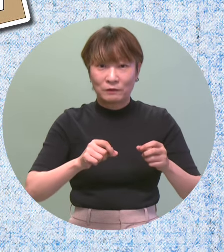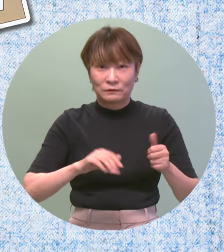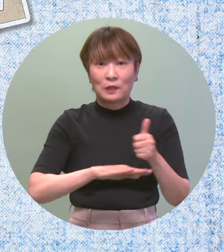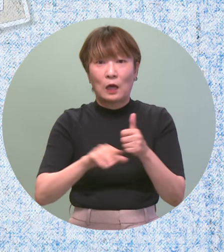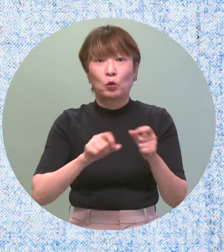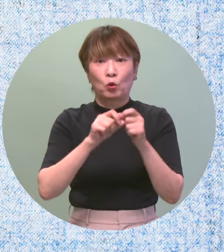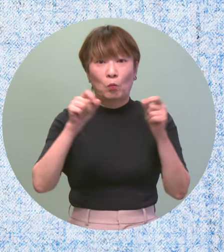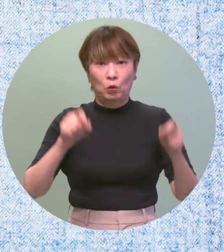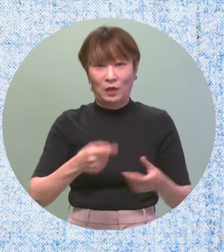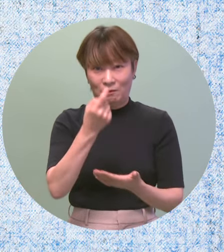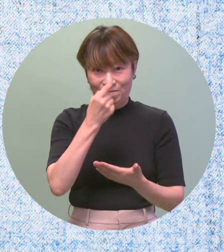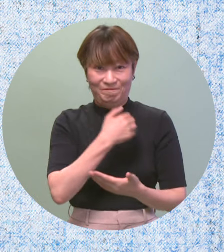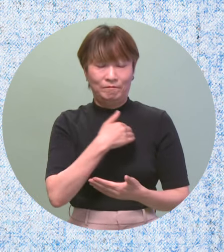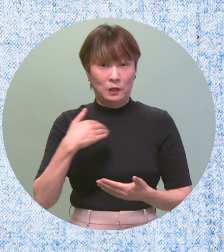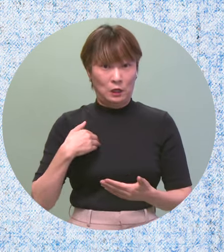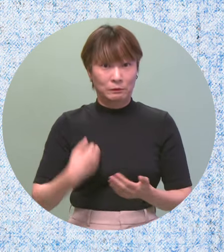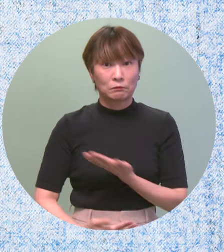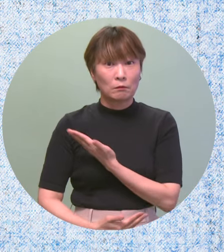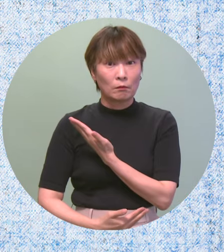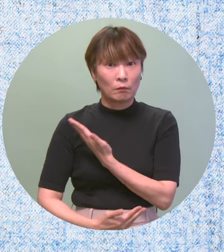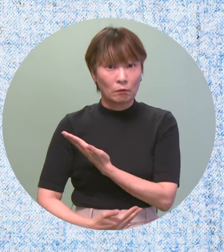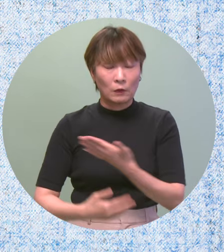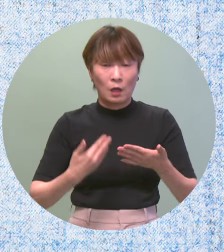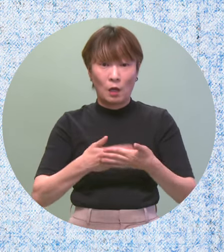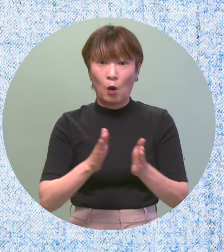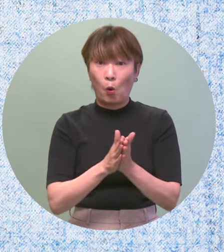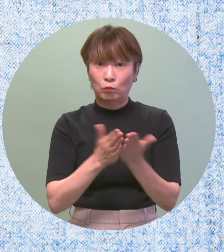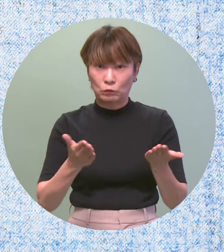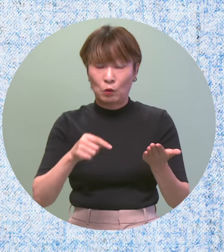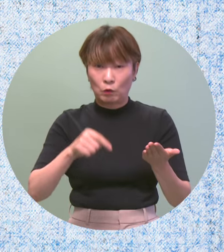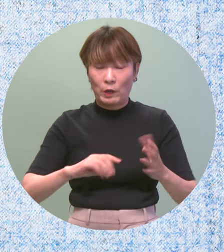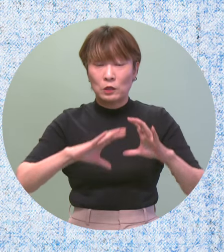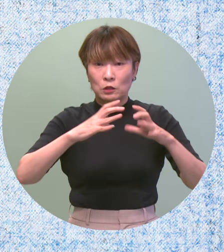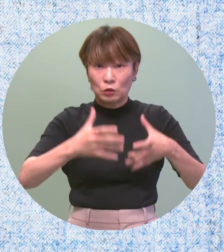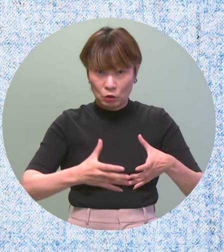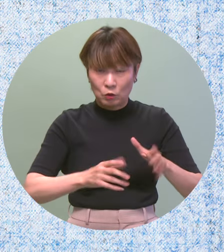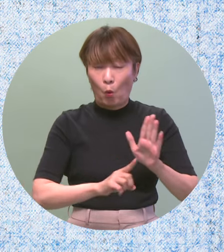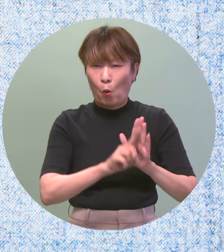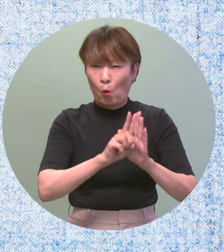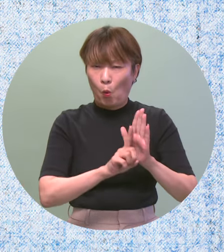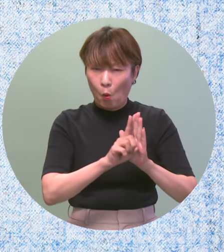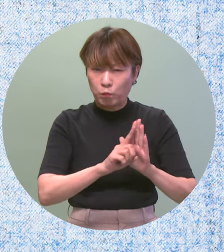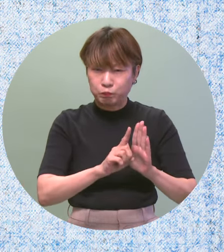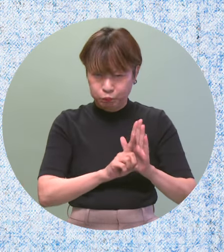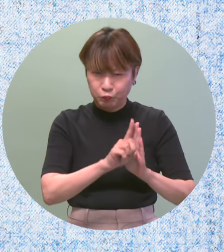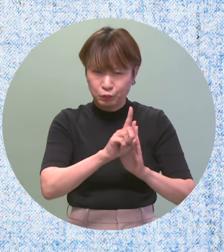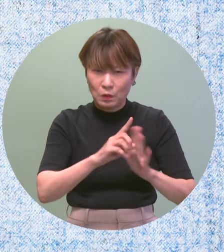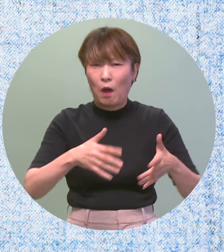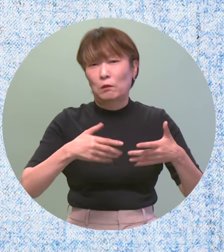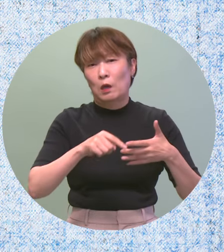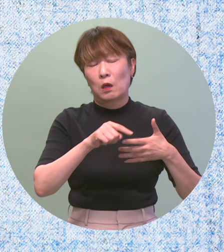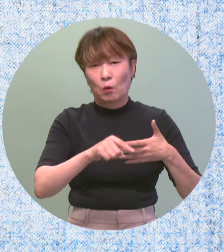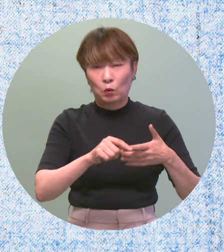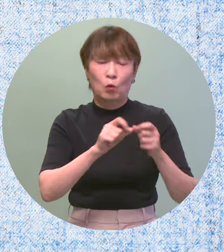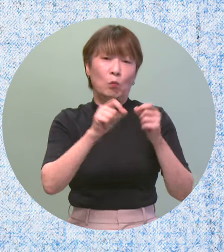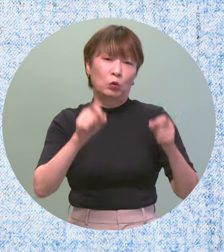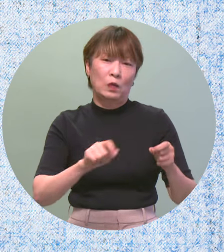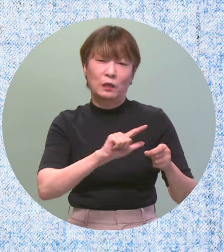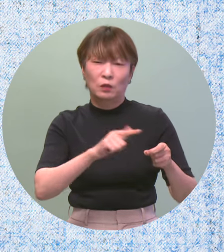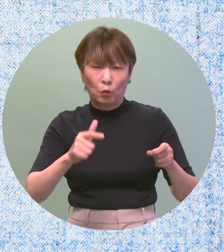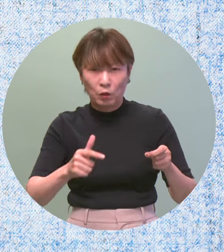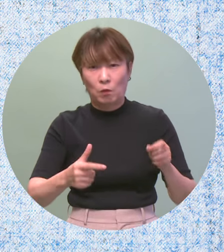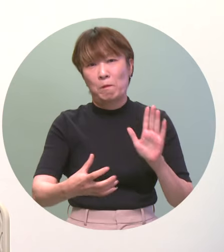。こちらの絵本では地球温暖化の仕組みやそれによって起こる問題などが描かれています